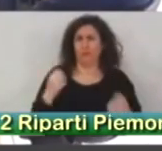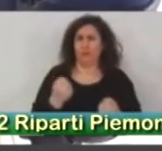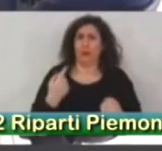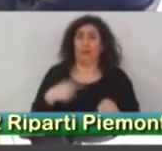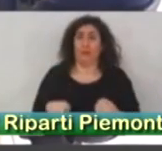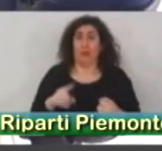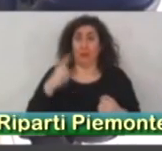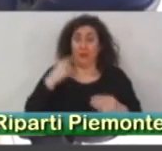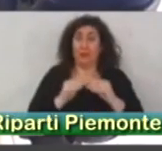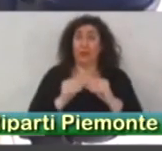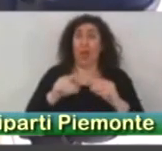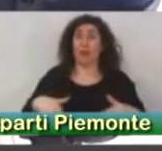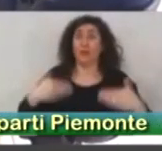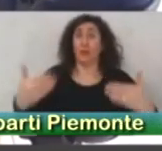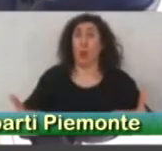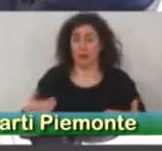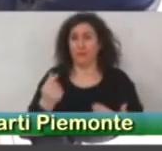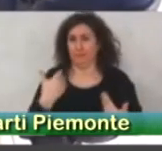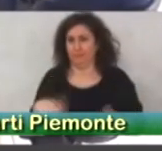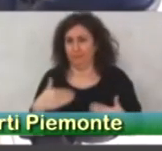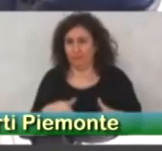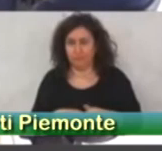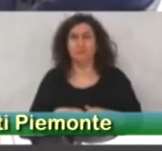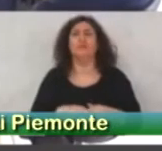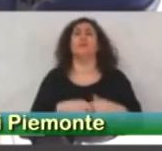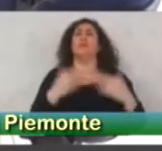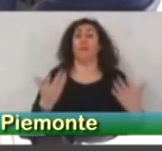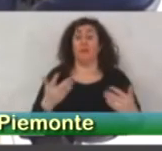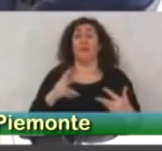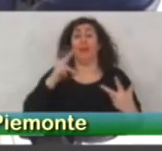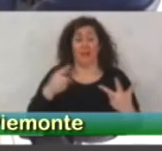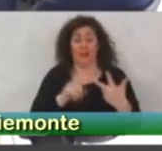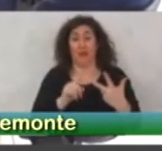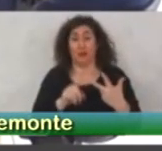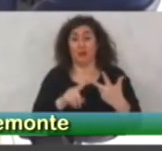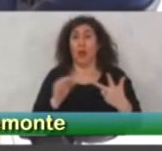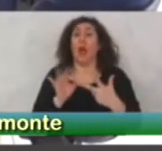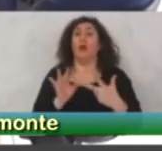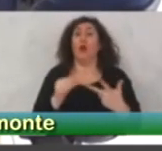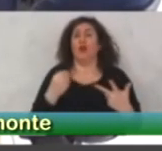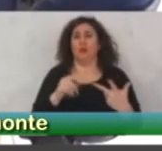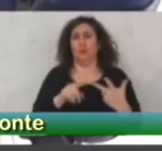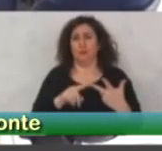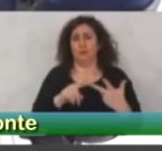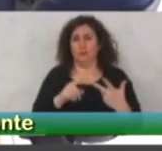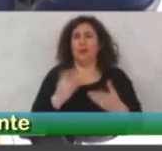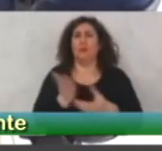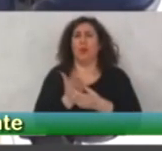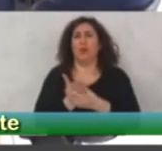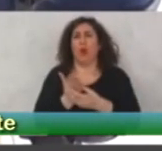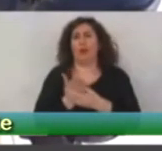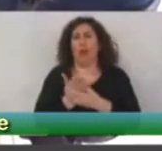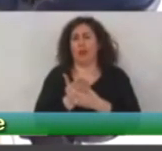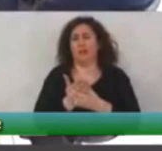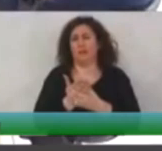devono sostenere per fare l'attività dei dehors. E in generale, il terzo punto dell'accordo, la massima sburocratizzazione di